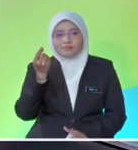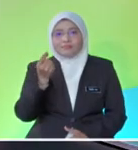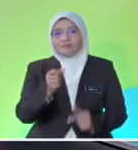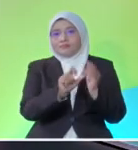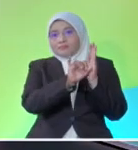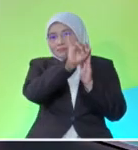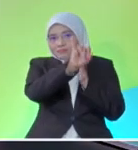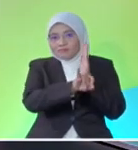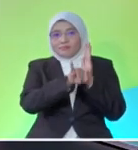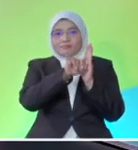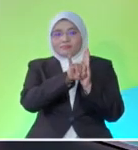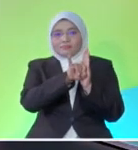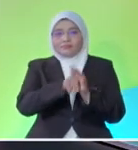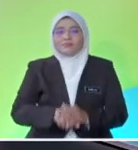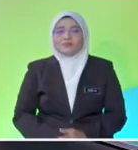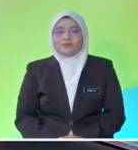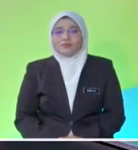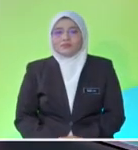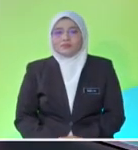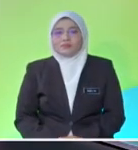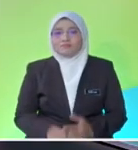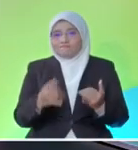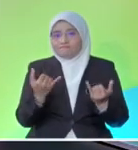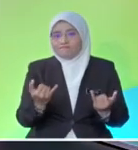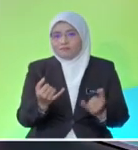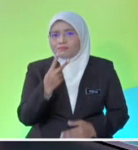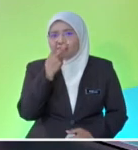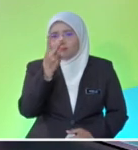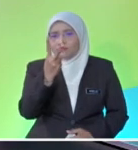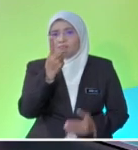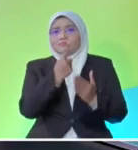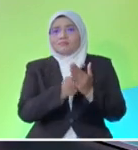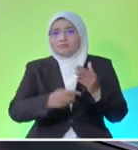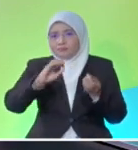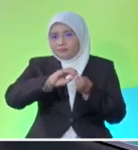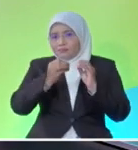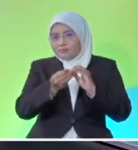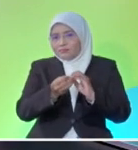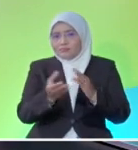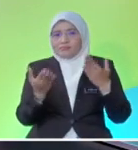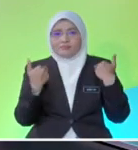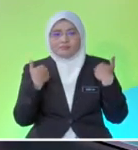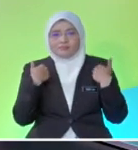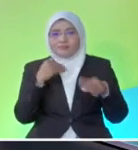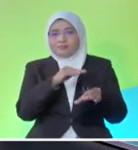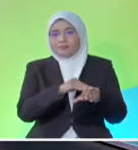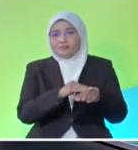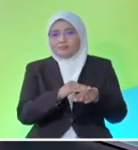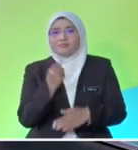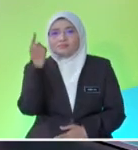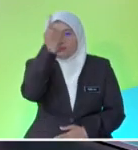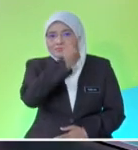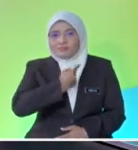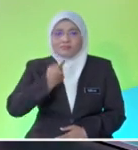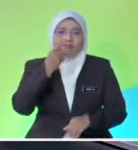tunjukkan jarum jam dulu. Dan saya nak tunjukkan apakah nombor yang terlibat pada muka jam ni. Baik cikgu.